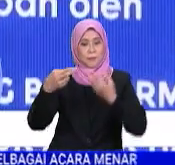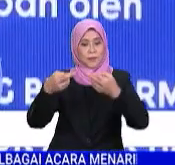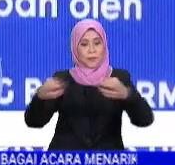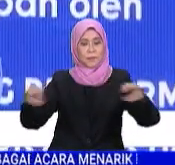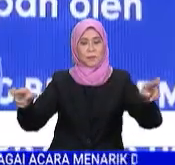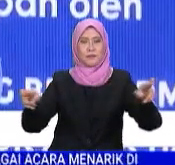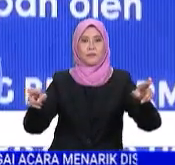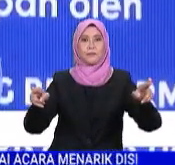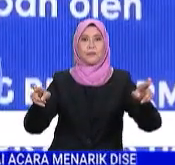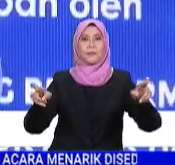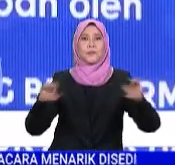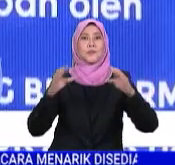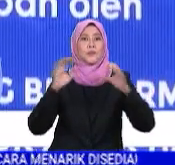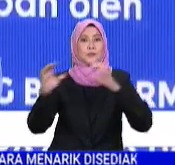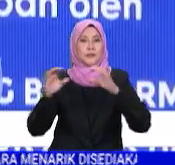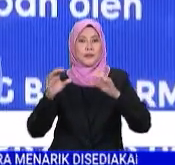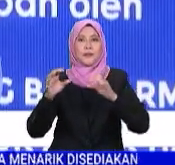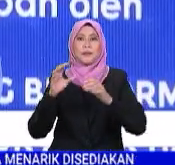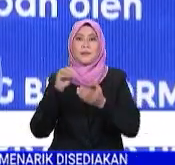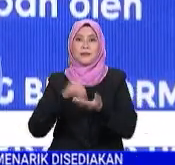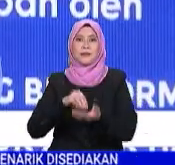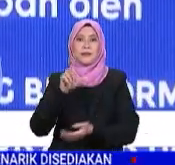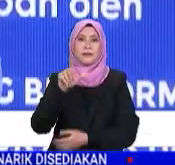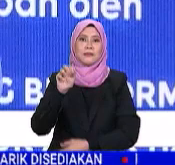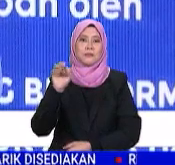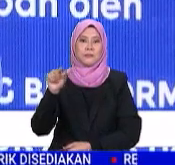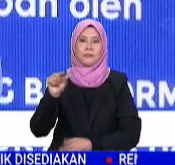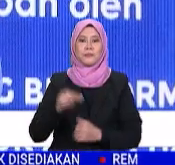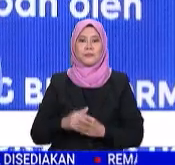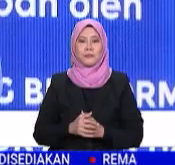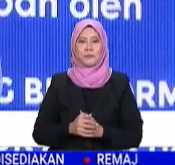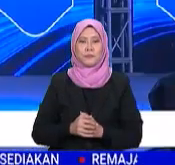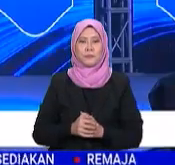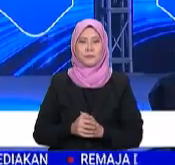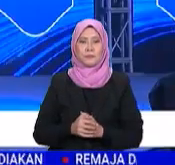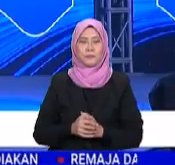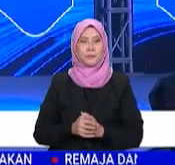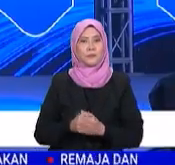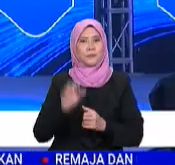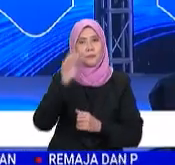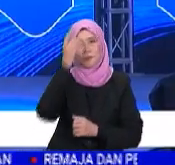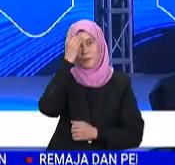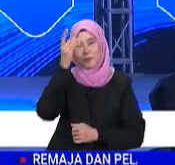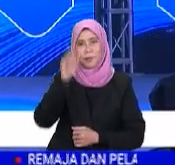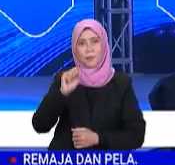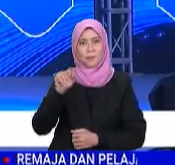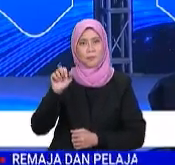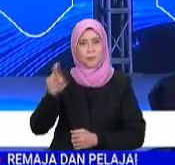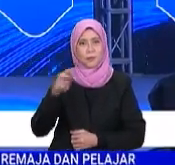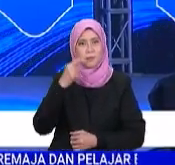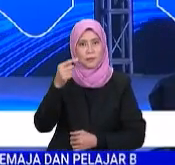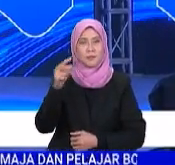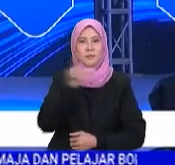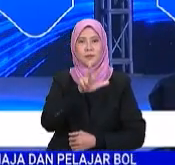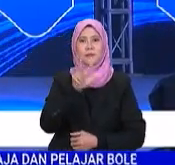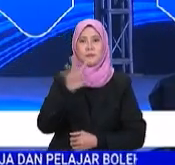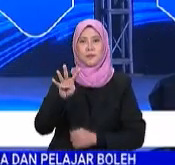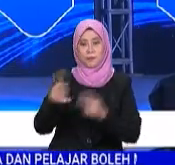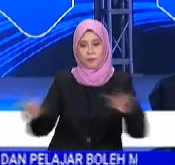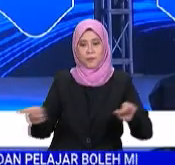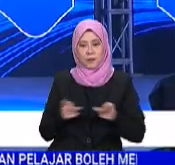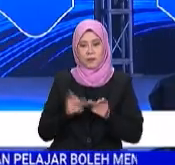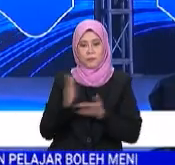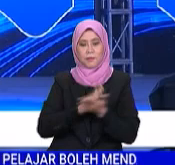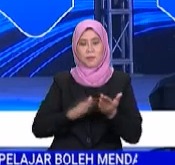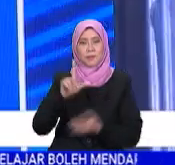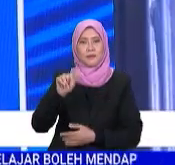community Center di dewan Kampung Pahlawan di Lembang dalam perkembangan sama.om rawan Tengah berkata sebanyak 34 kawasan